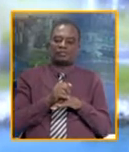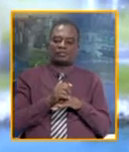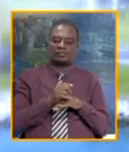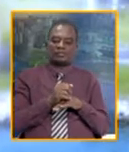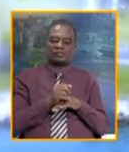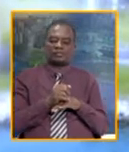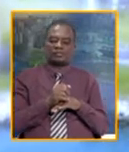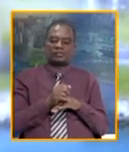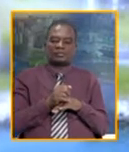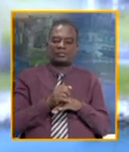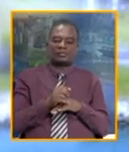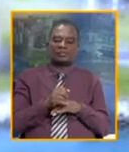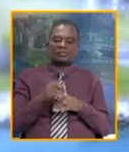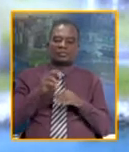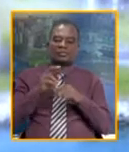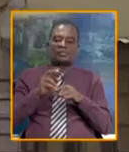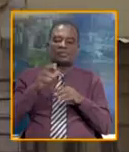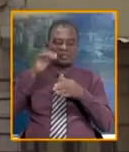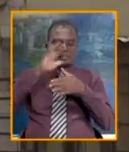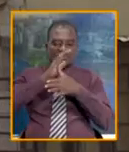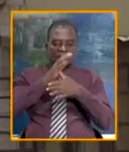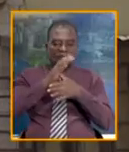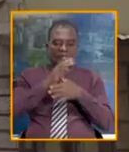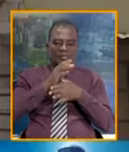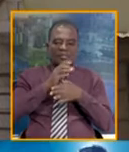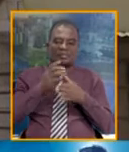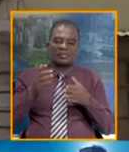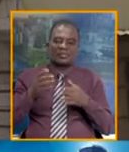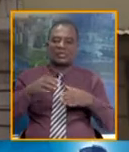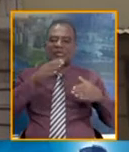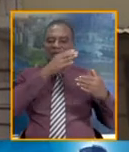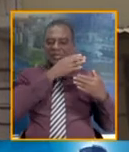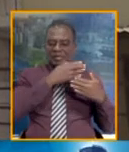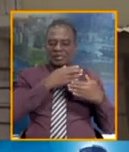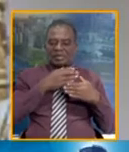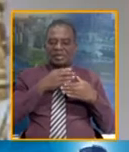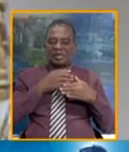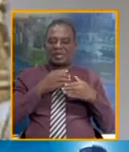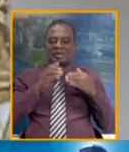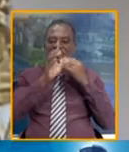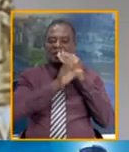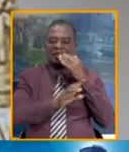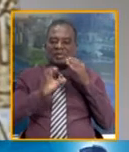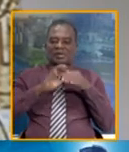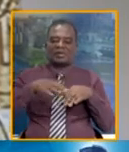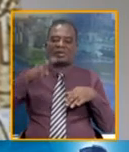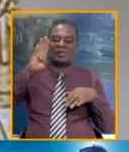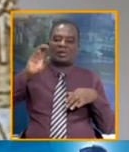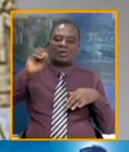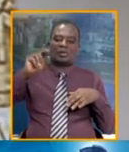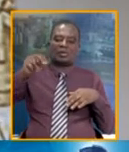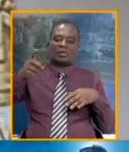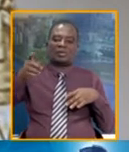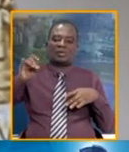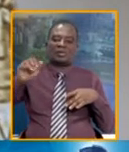En image, les obsèques du chef de canton de Boundiali, dans la région nord du pays. Tenan Koné, décédé